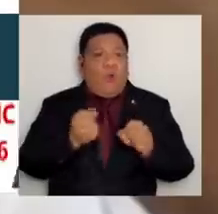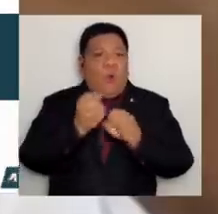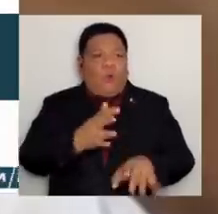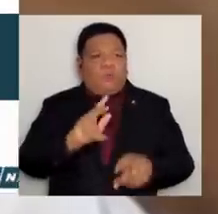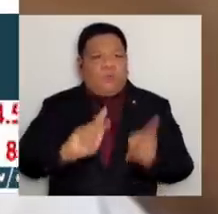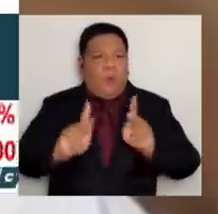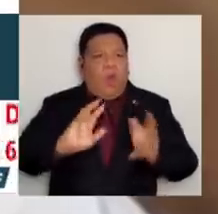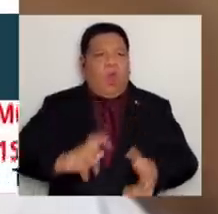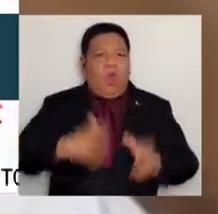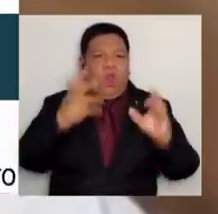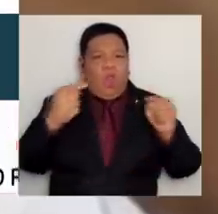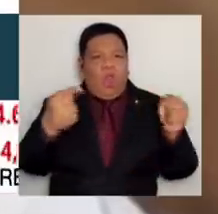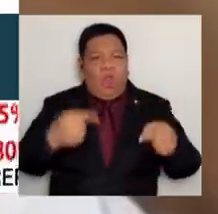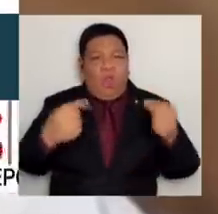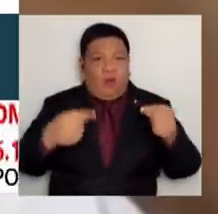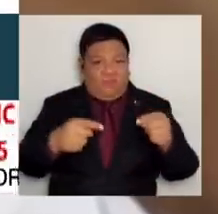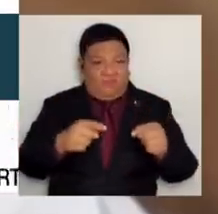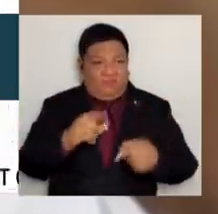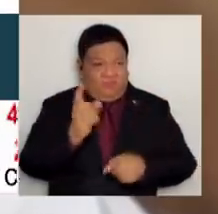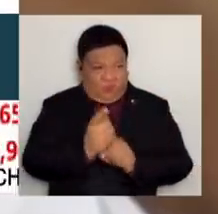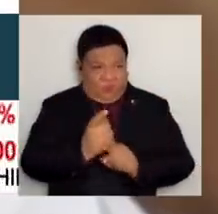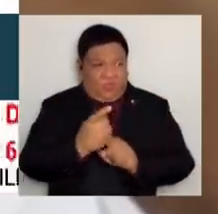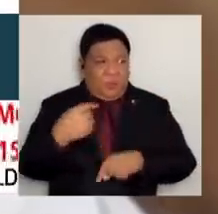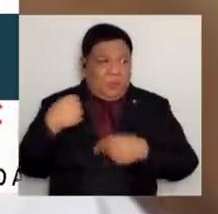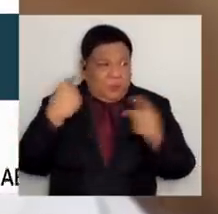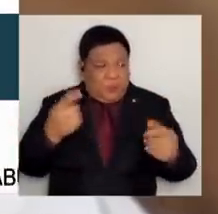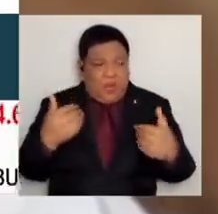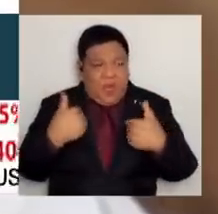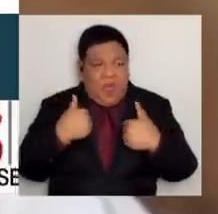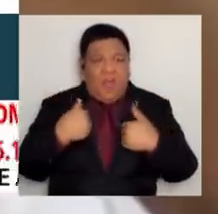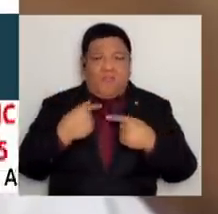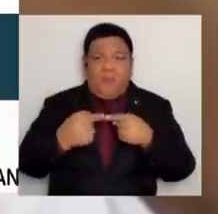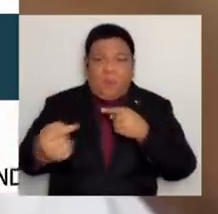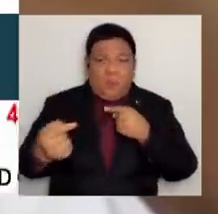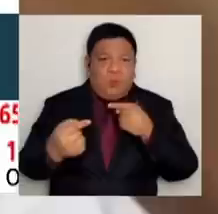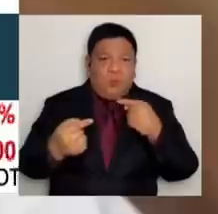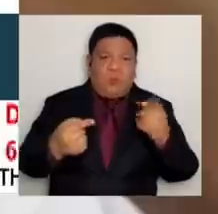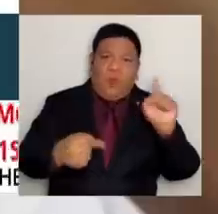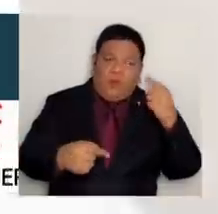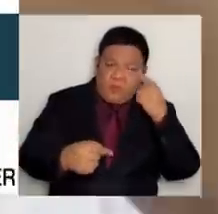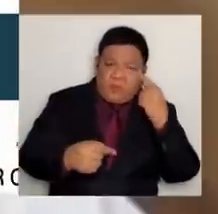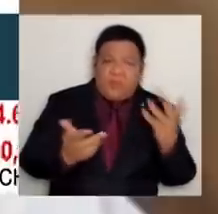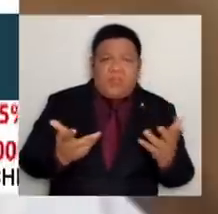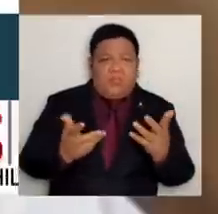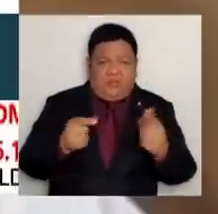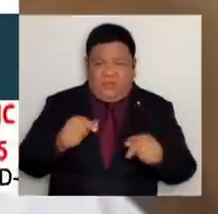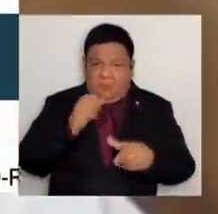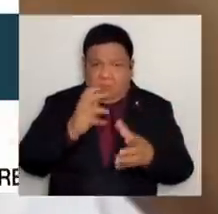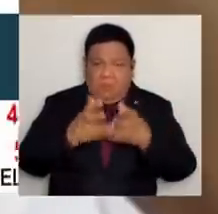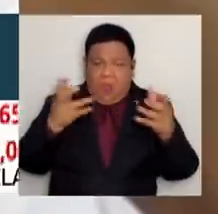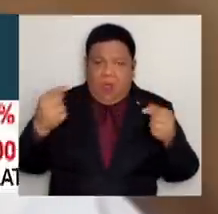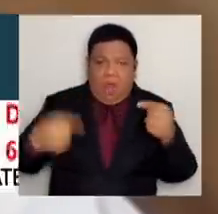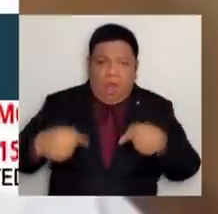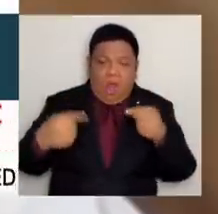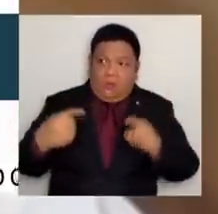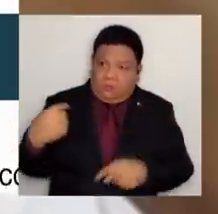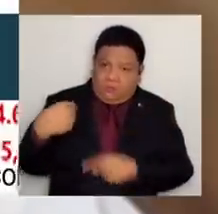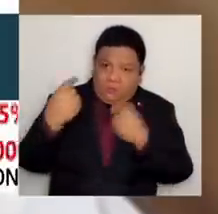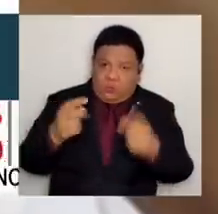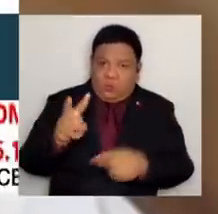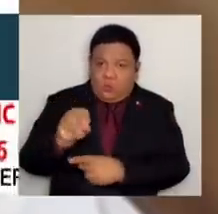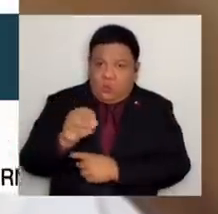Eli, ever since naman may mga oposisyon, may administrasyon, pero hindi ganito kagrabe yung away. Mula 2016, magkontra ka